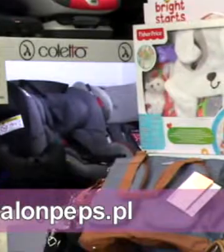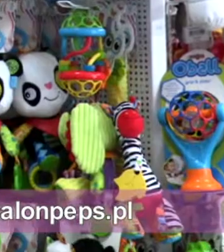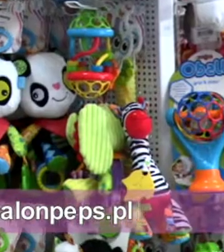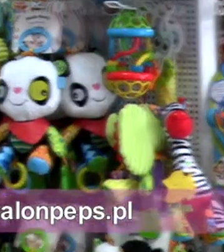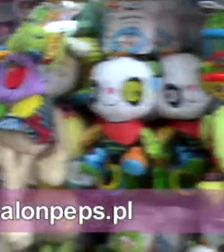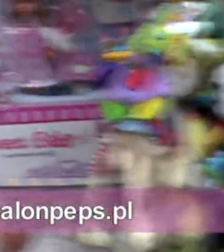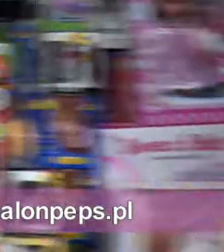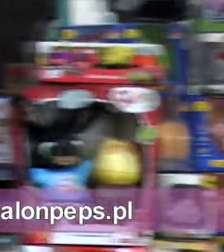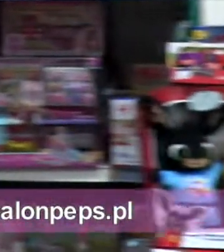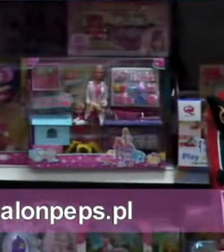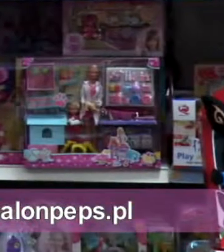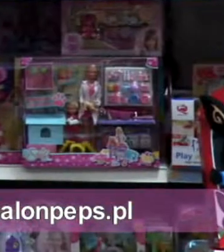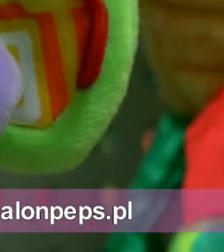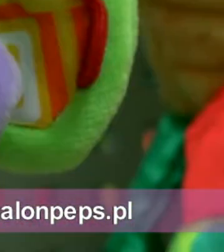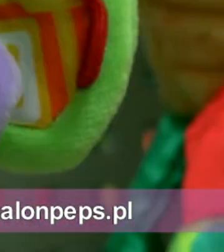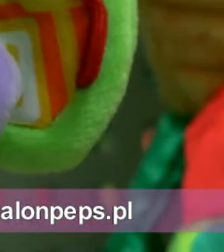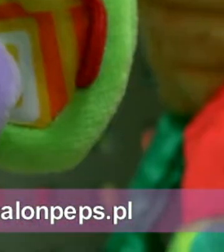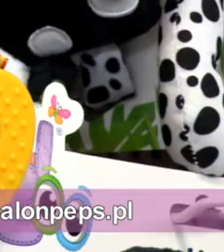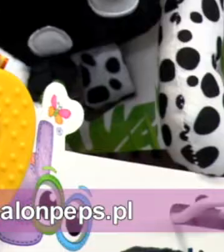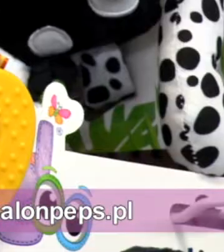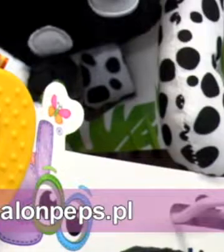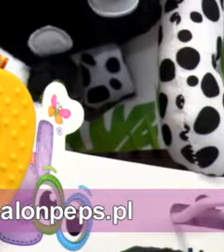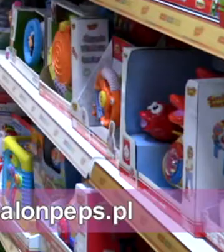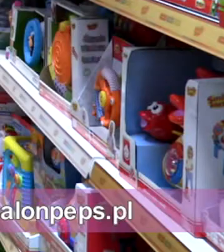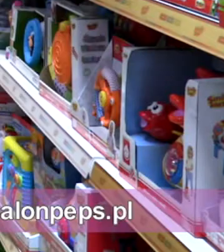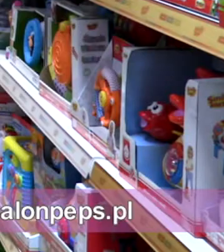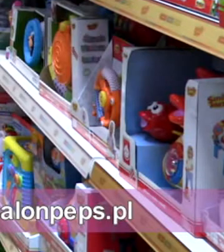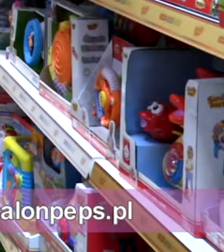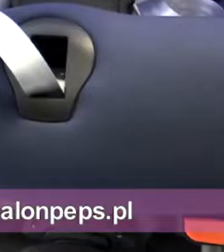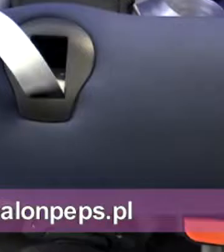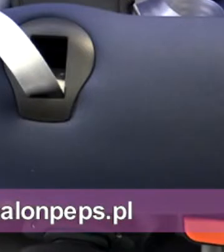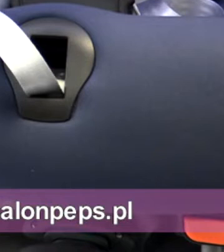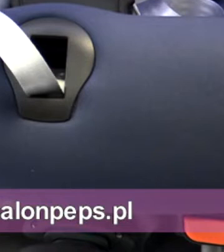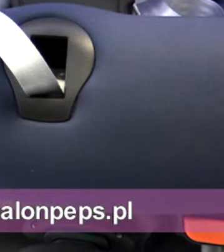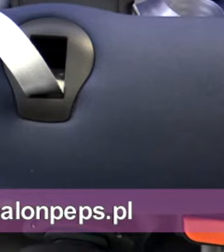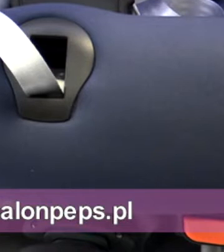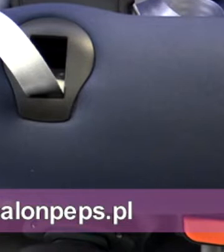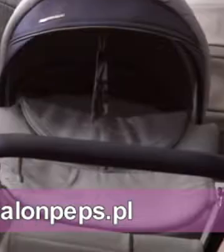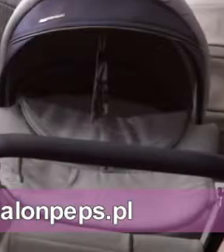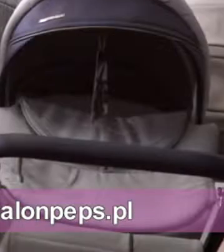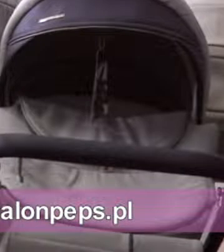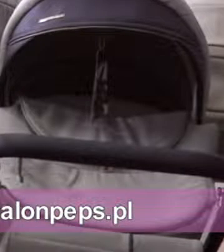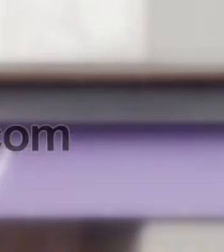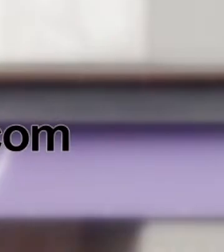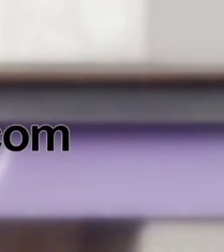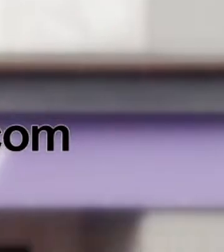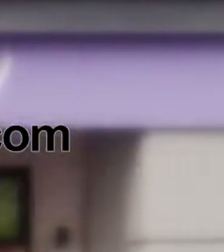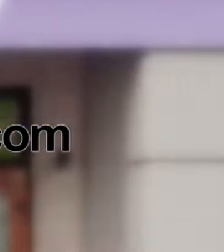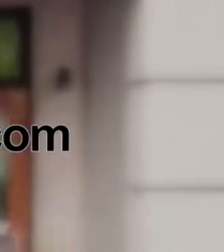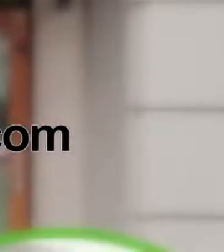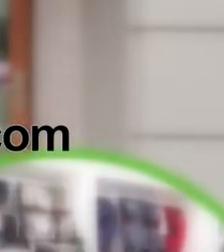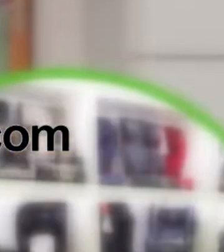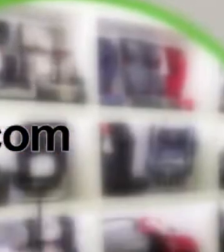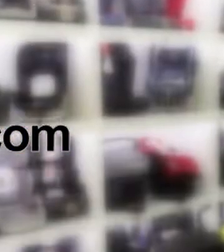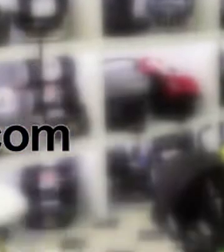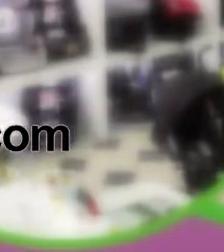Akcesoria, zabawki, ubranka. Kompletna wyprawka od A do Z. Profesjonalny dobór i montaż fotelików. Zapraszamy.